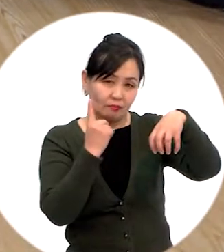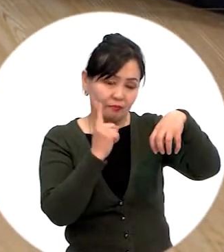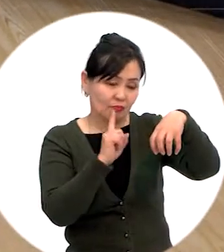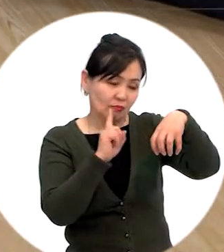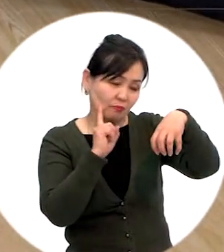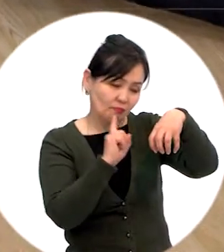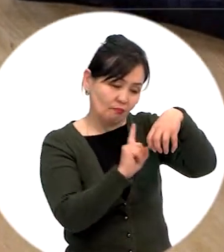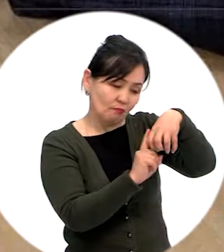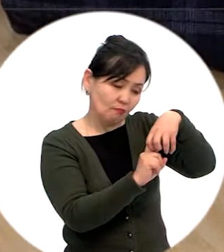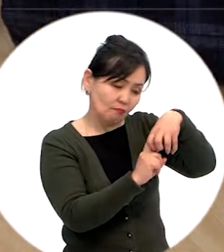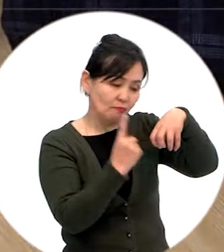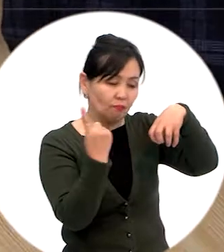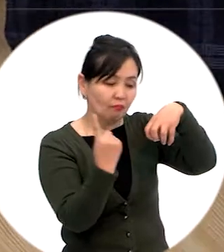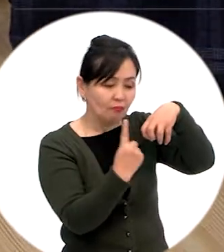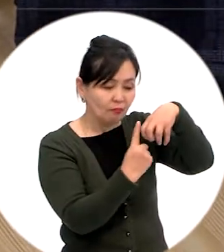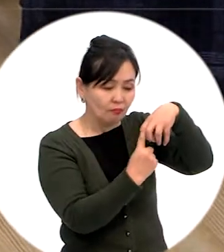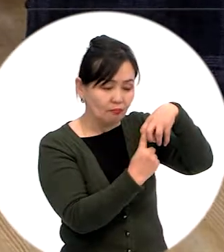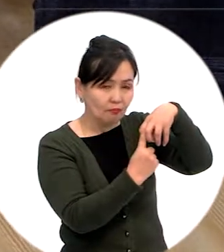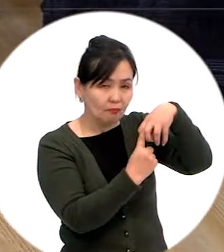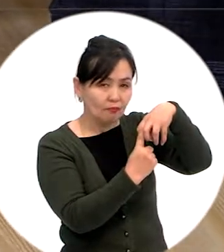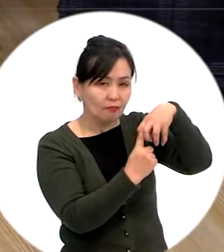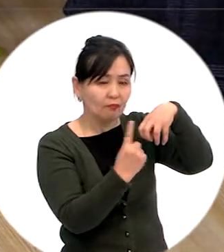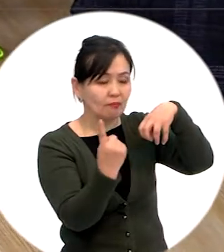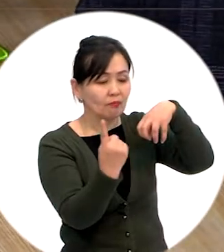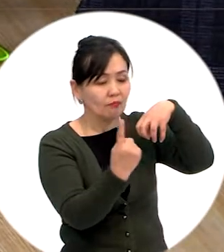За эндээс явахлаад судлууд анги нааж эхэлье.